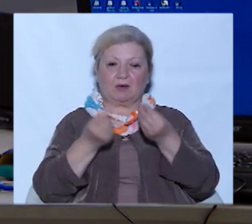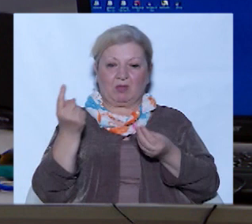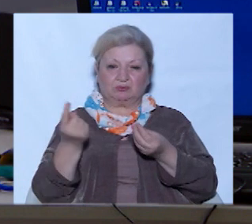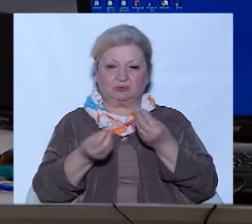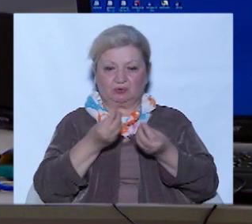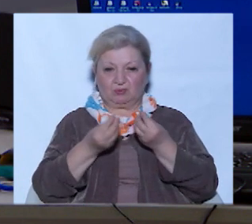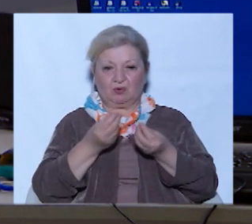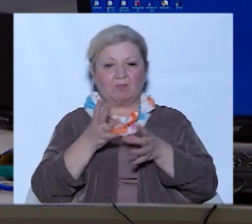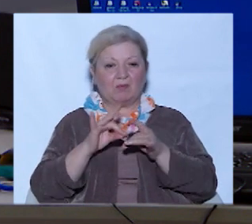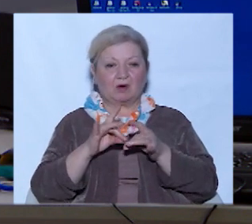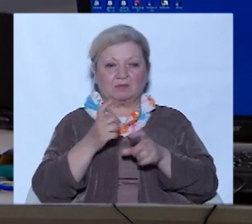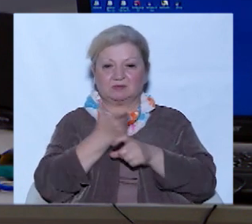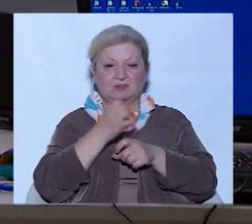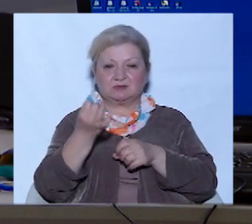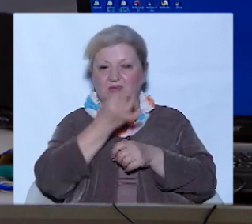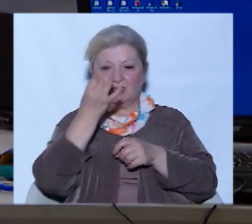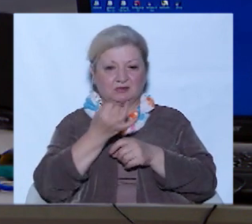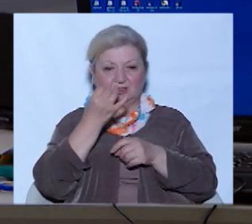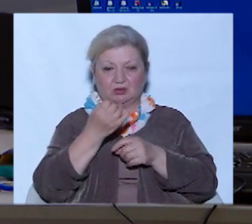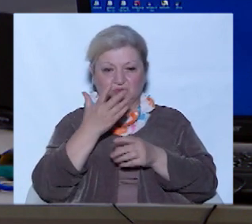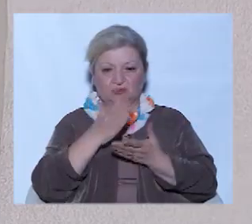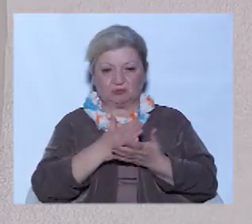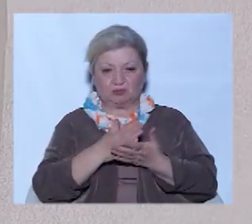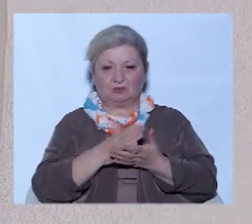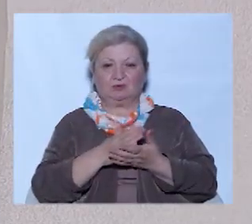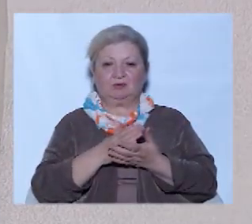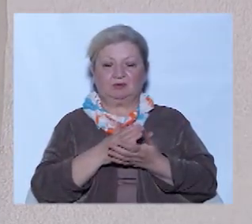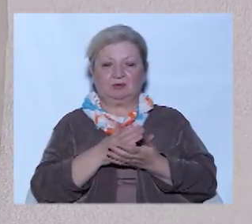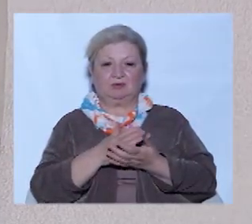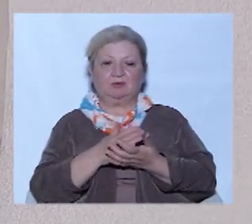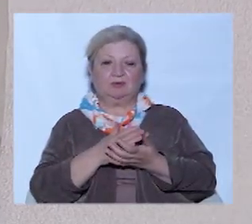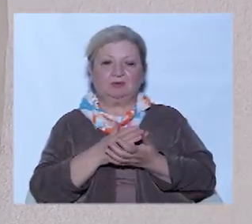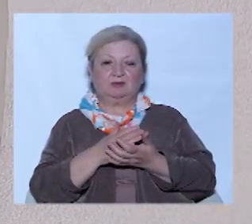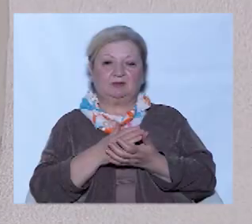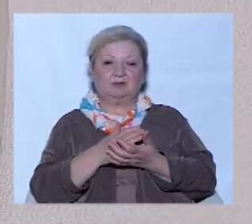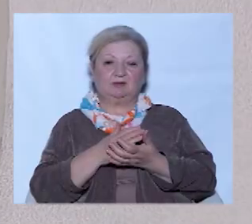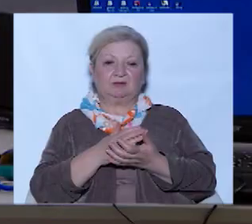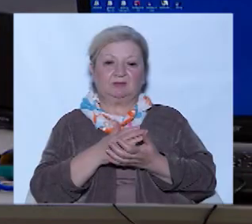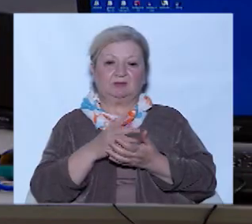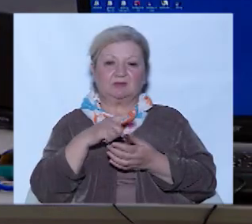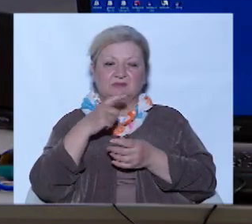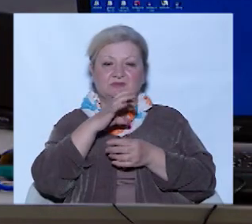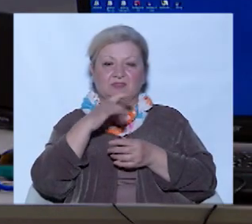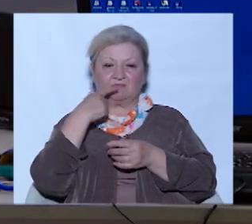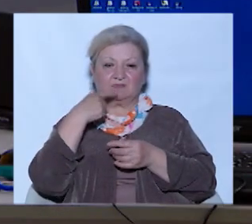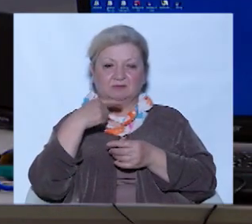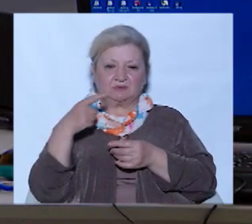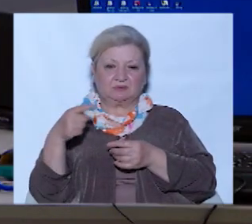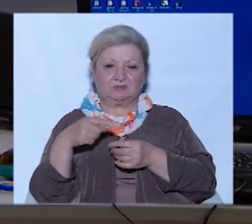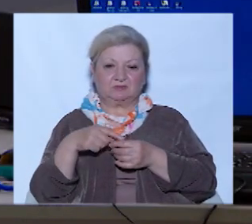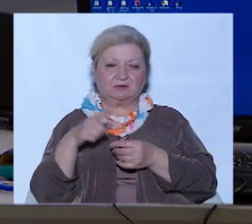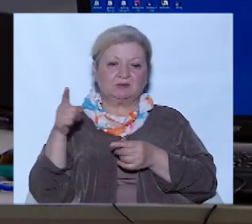ხ ხ ხ ძ სათამაშოა ძ მაგრამ ძალიან საინტერესო ქ ქ წ